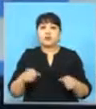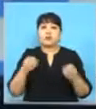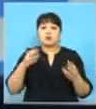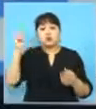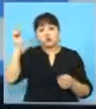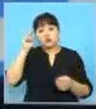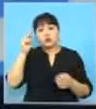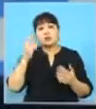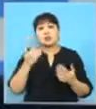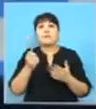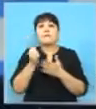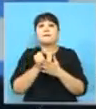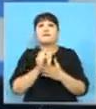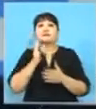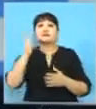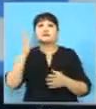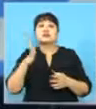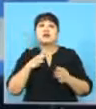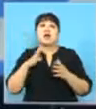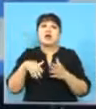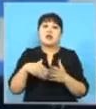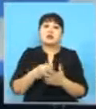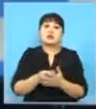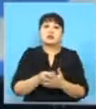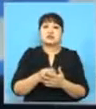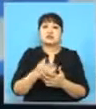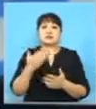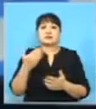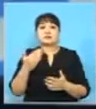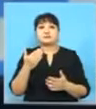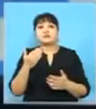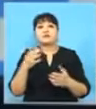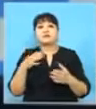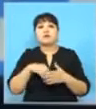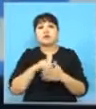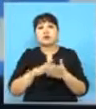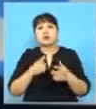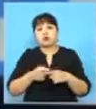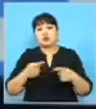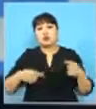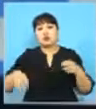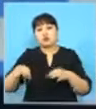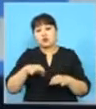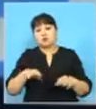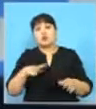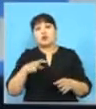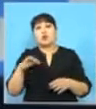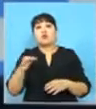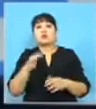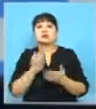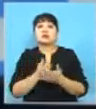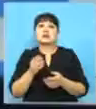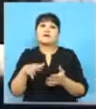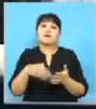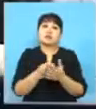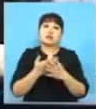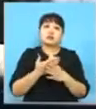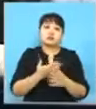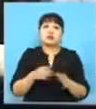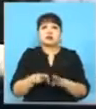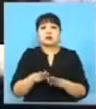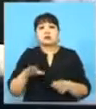изучить инвестиционный потенциал для инвестирования, а заранее определить те проекты, которые сейчас приоритетны для области, их